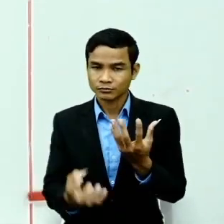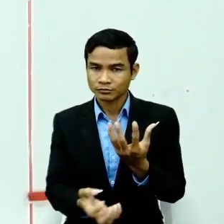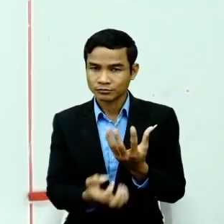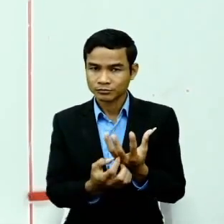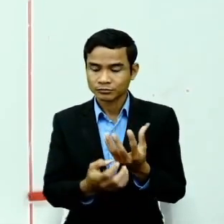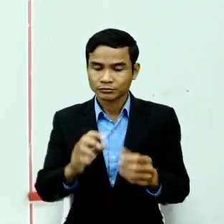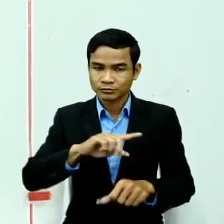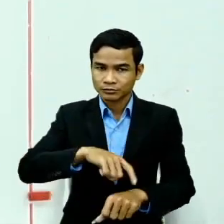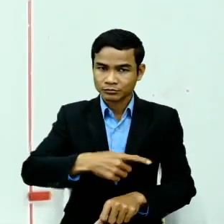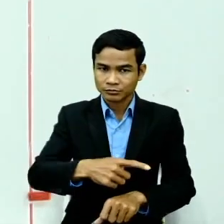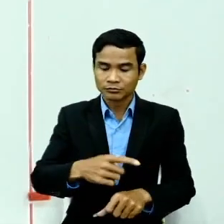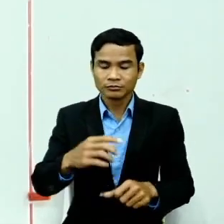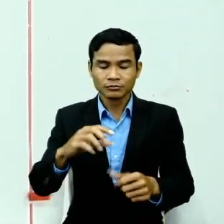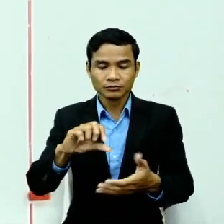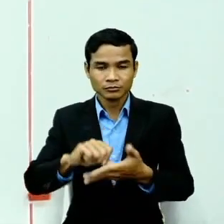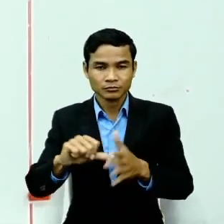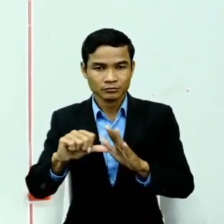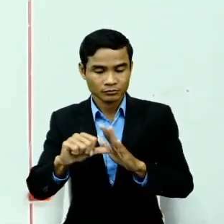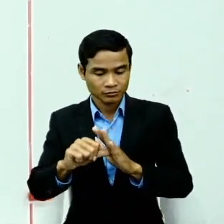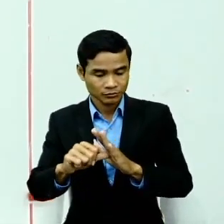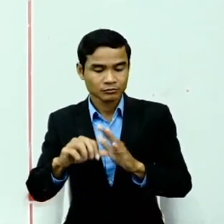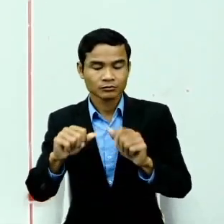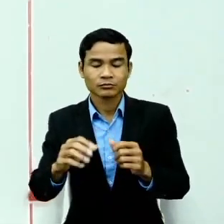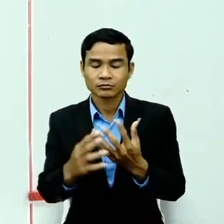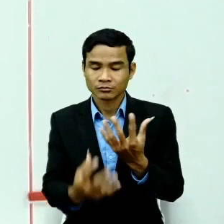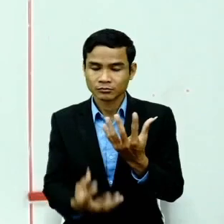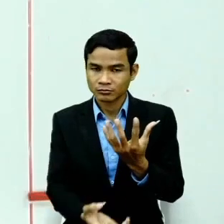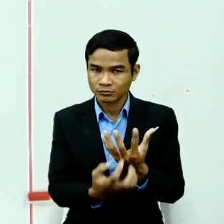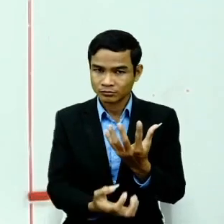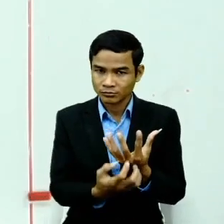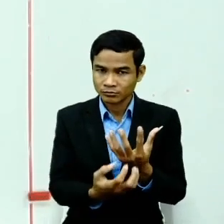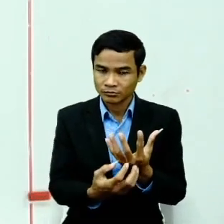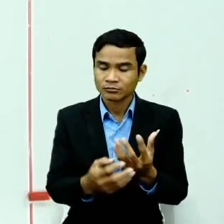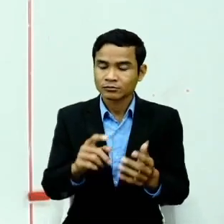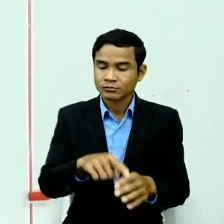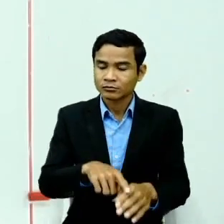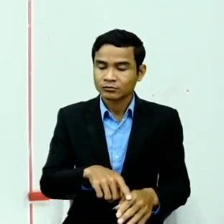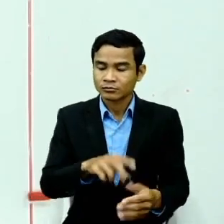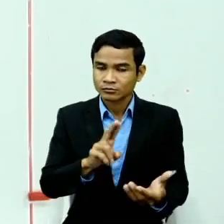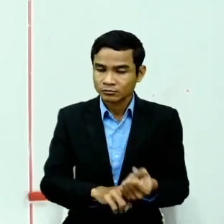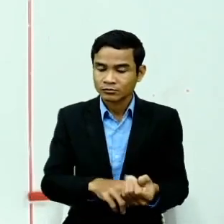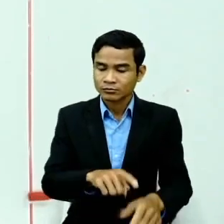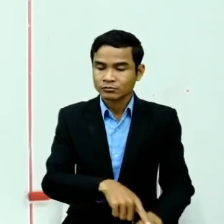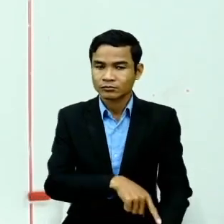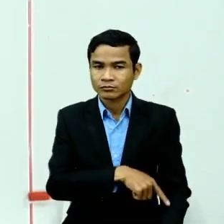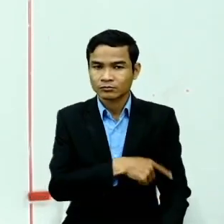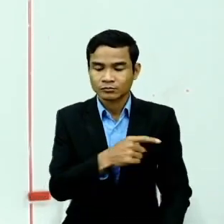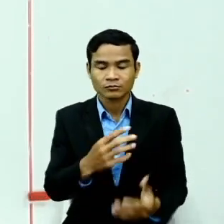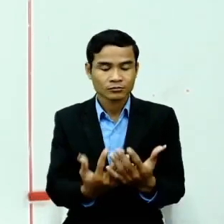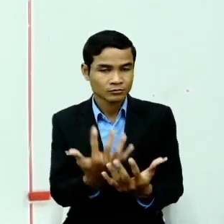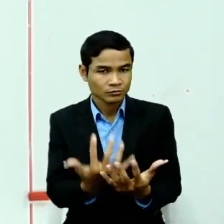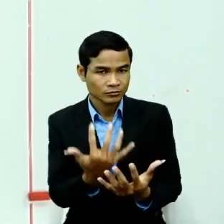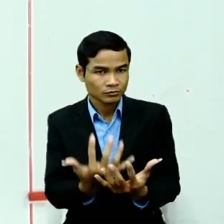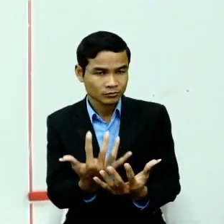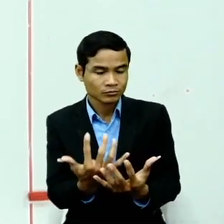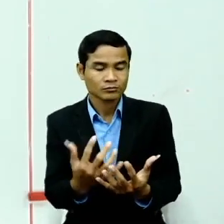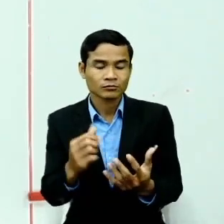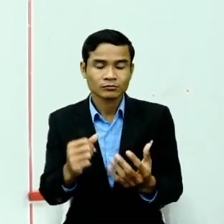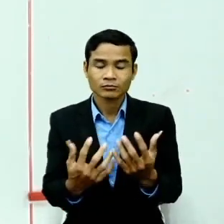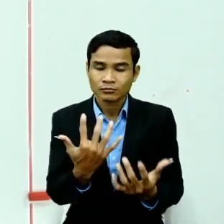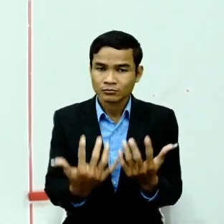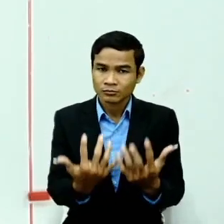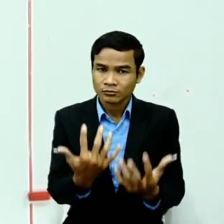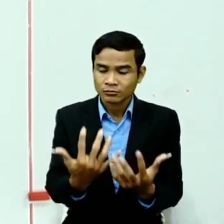miền này thá chà ngao tục ở dũ chà ở phố đầm bay ở rình rư